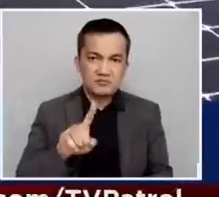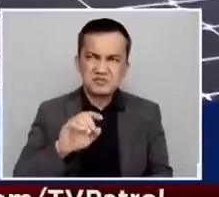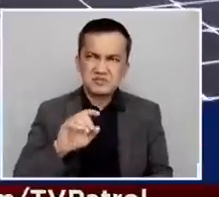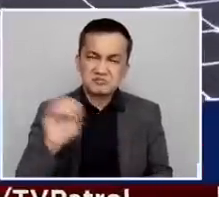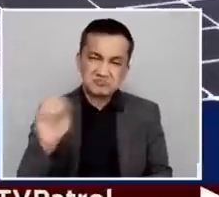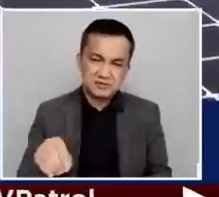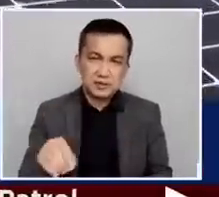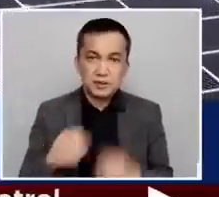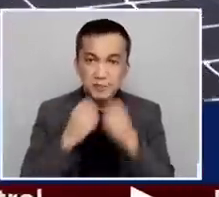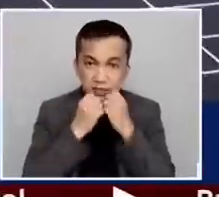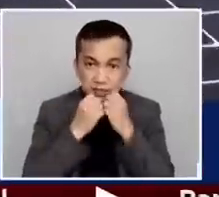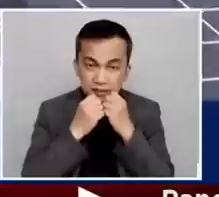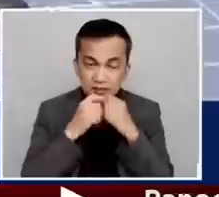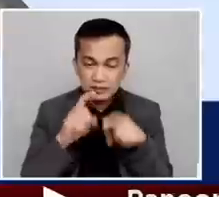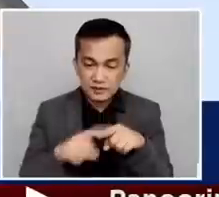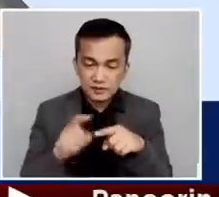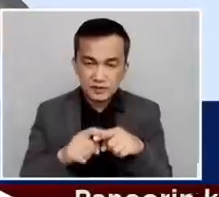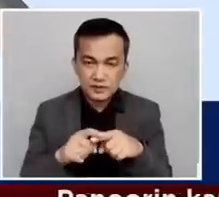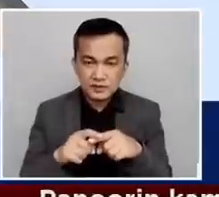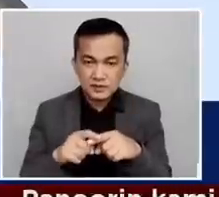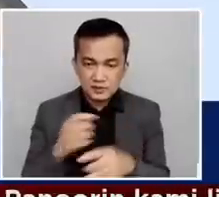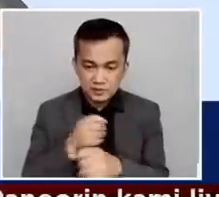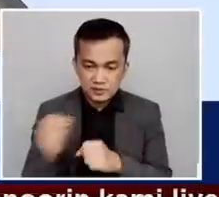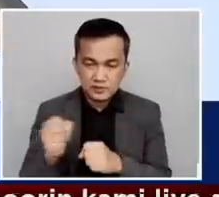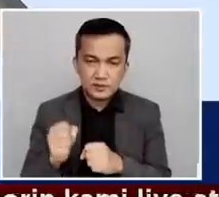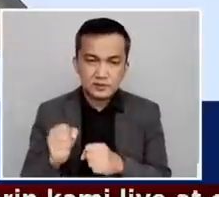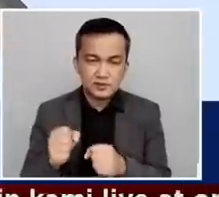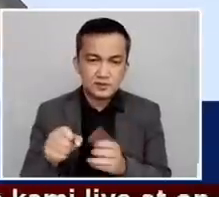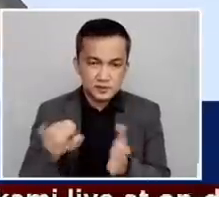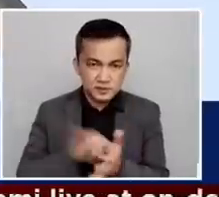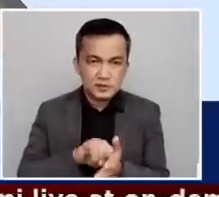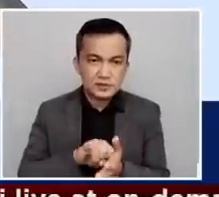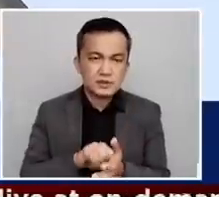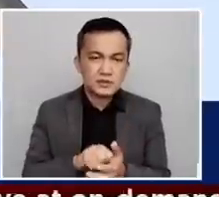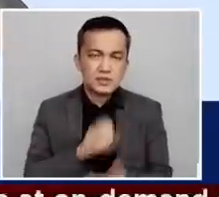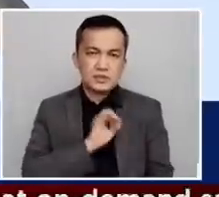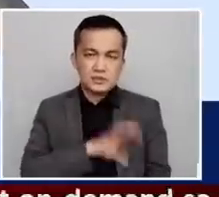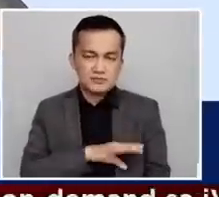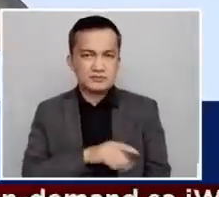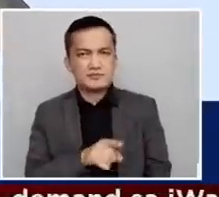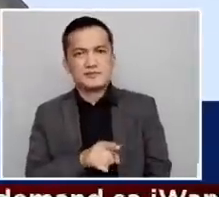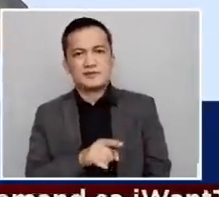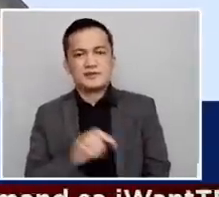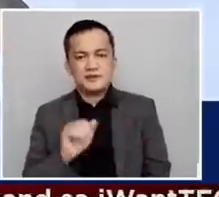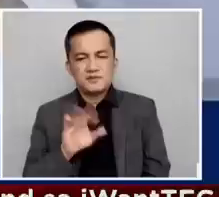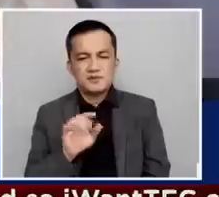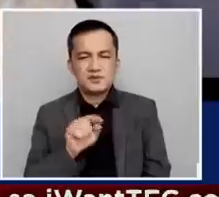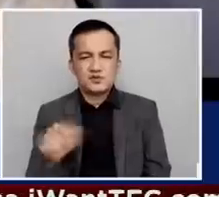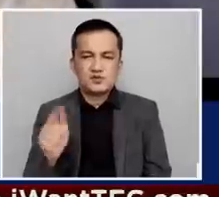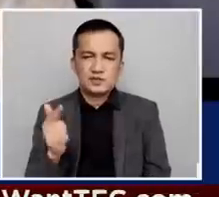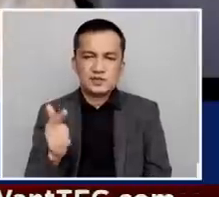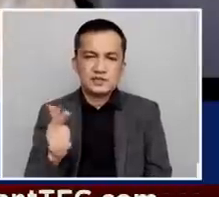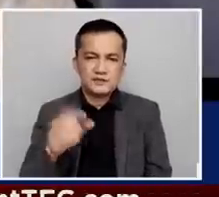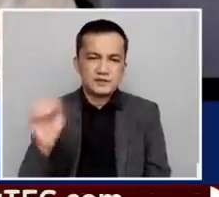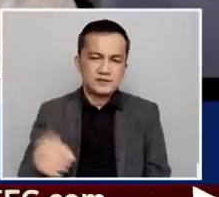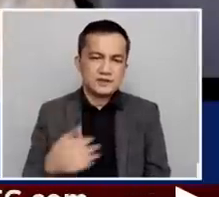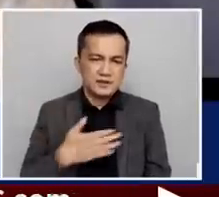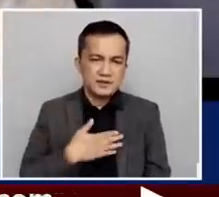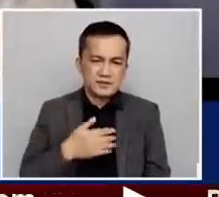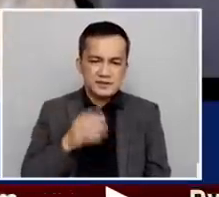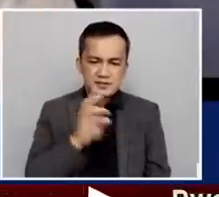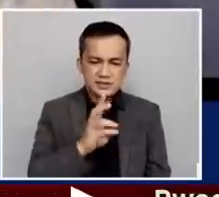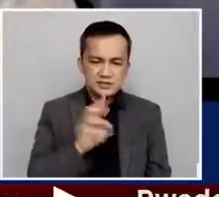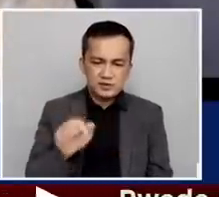kuryente at pag na-recover nyo na yung buong investment, ang kita nyo ho dyan, 15 to 20%. Yung aking 6.6